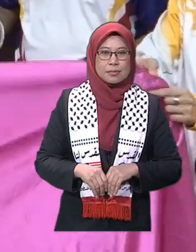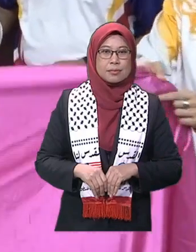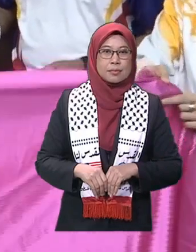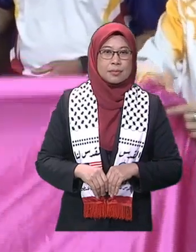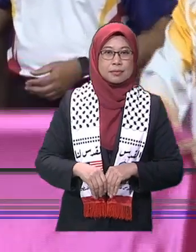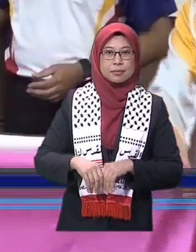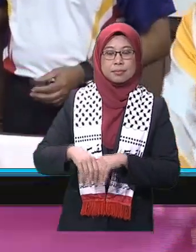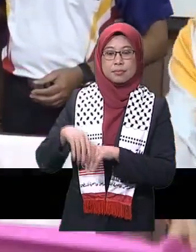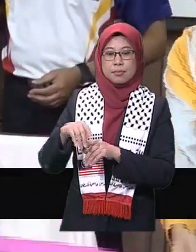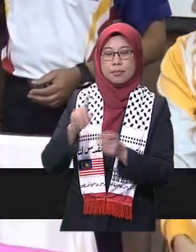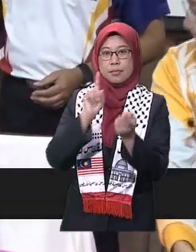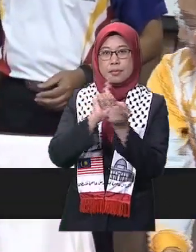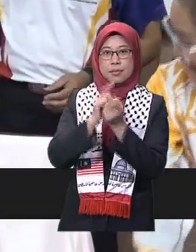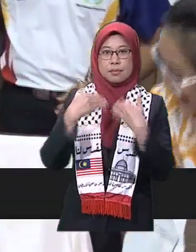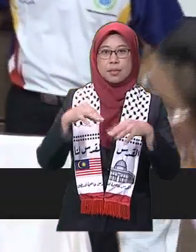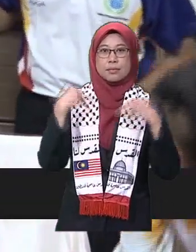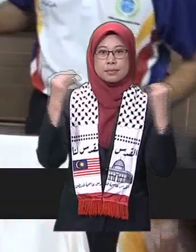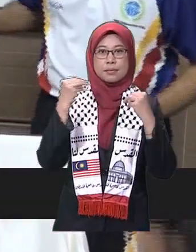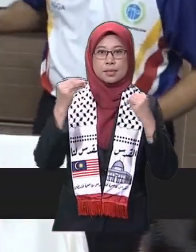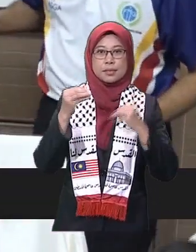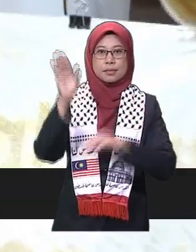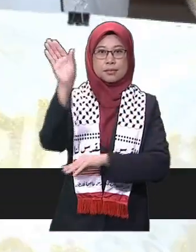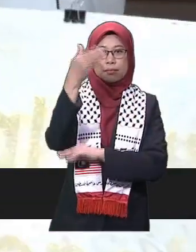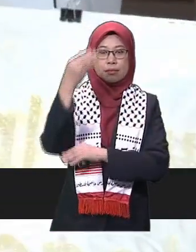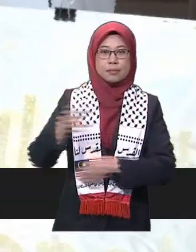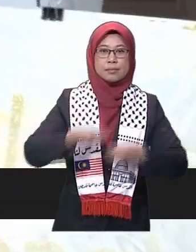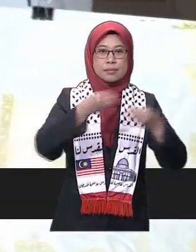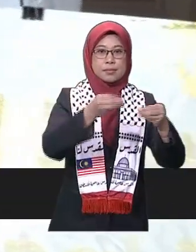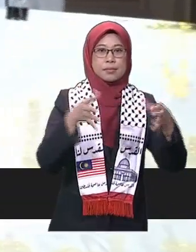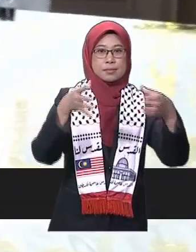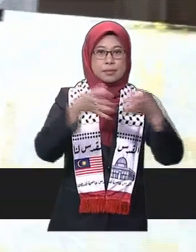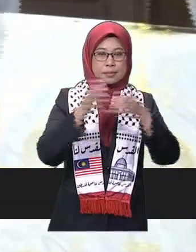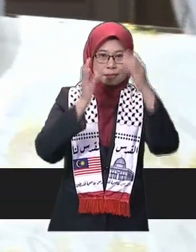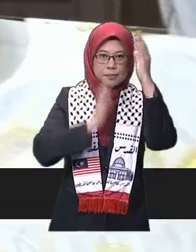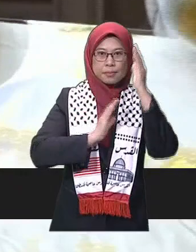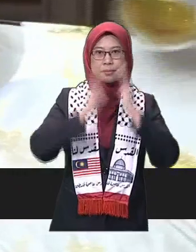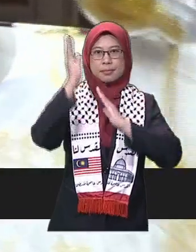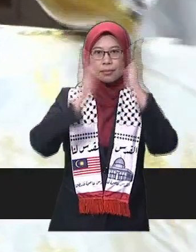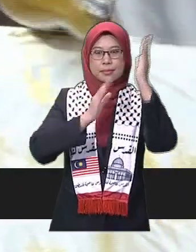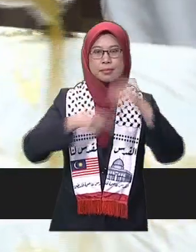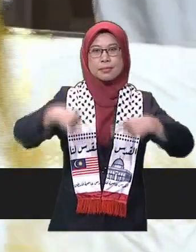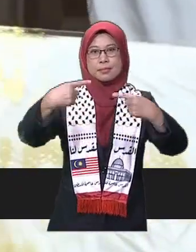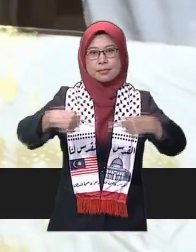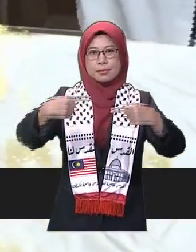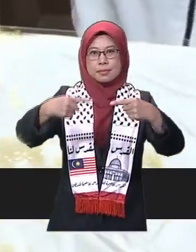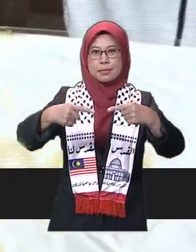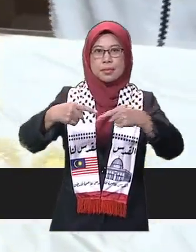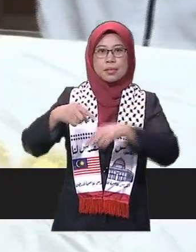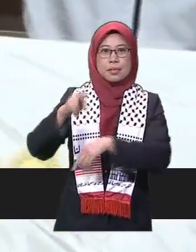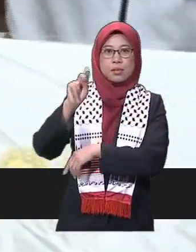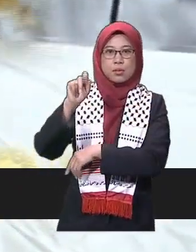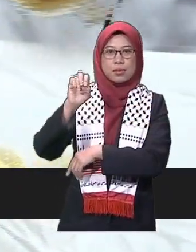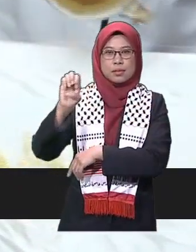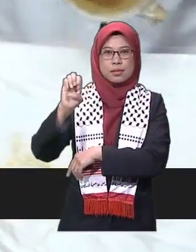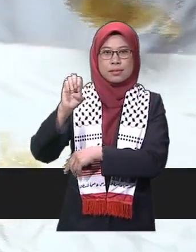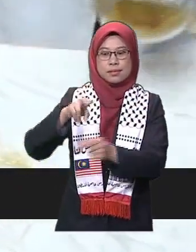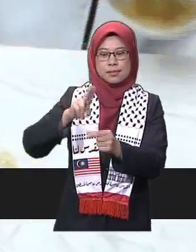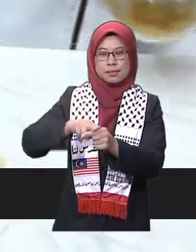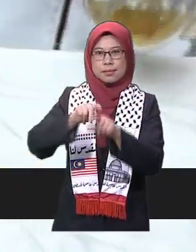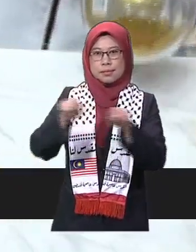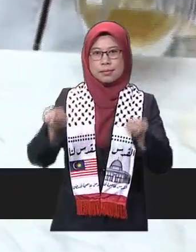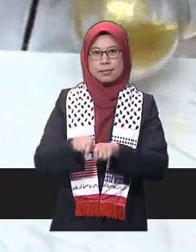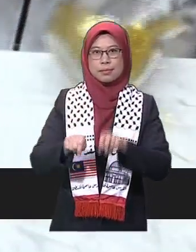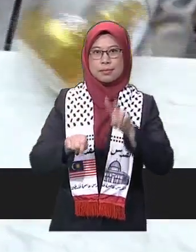Terdahulu, Abdul Rashid ditemui selepas majlis penyerahan bendera kepada kontinjen negara yang akan bertanding di Kejohanan Unite International di Klang, Selangor